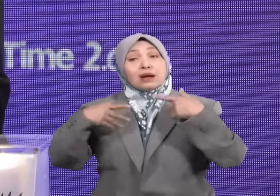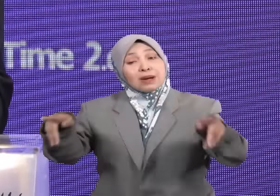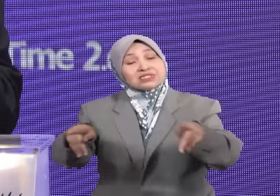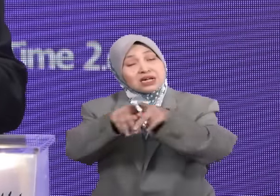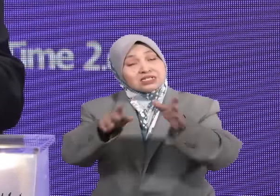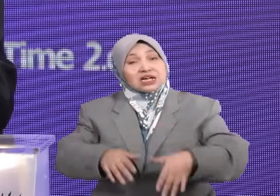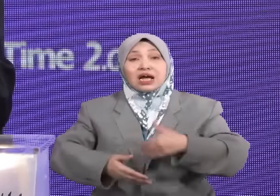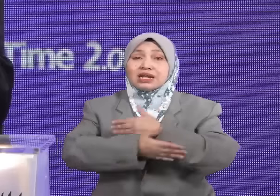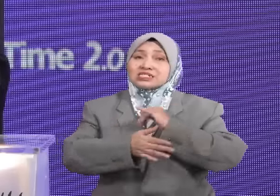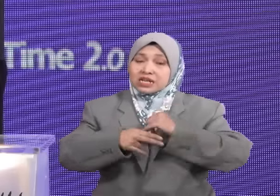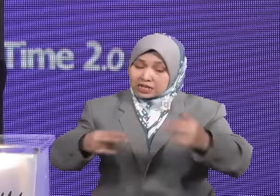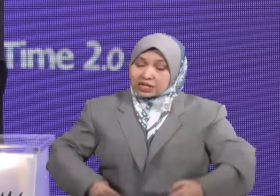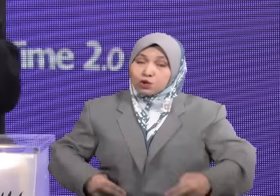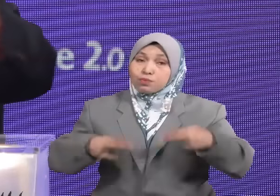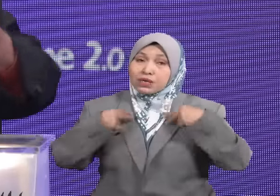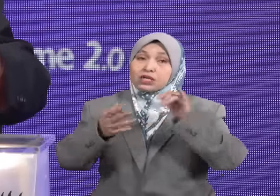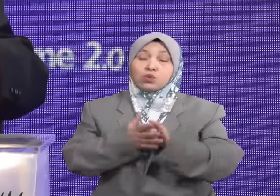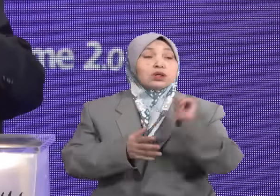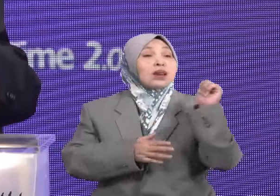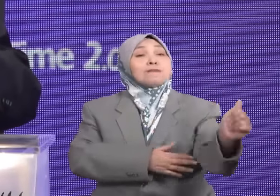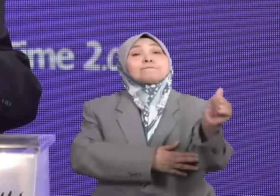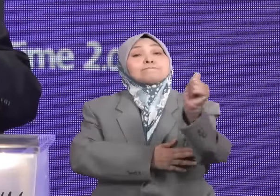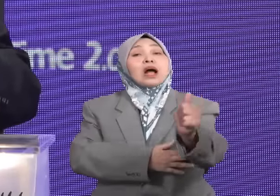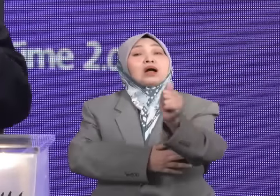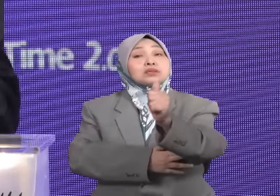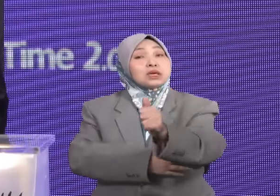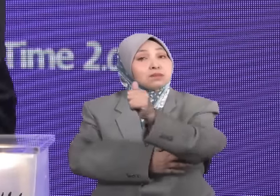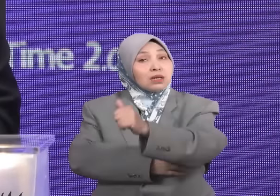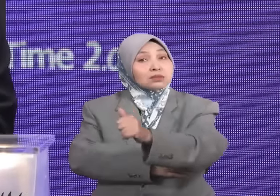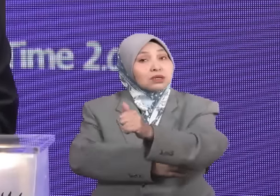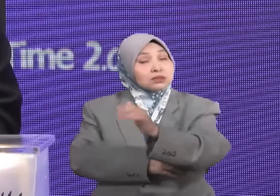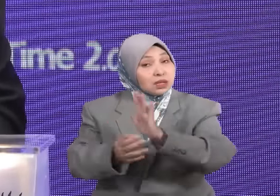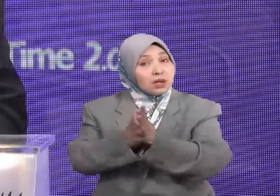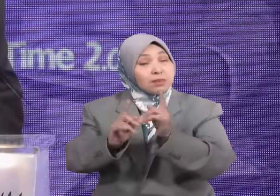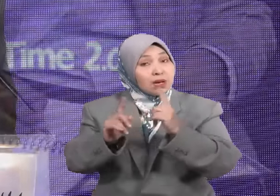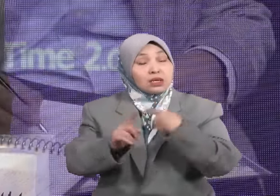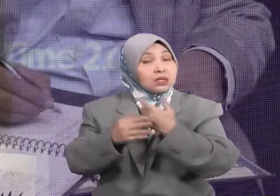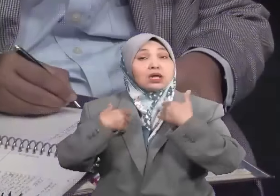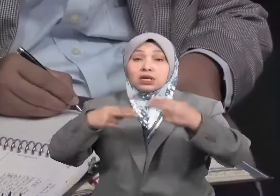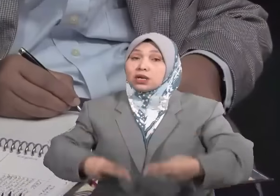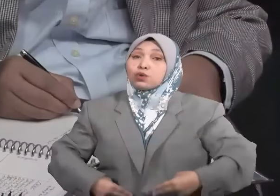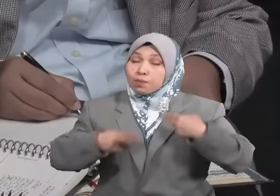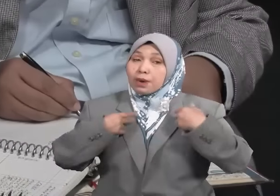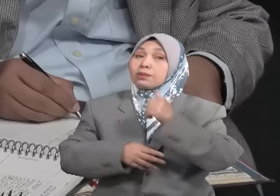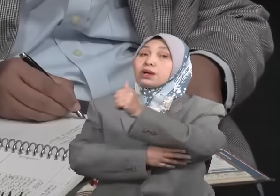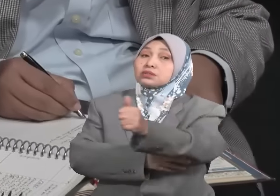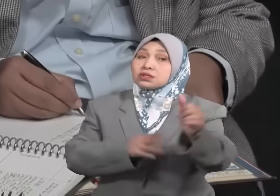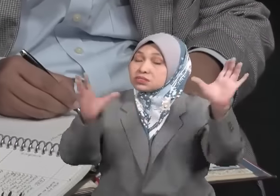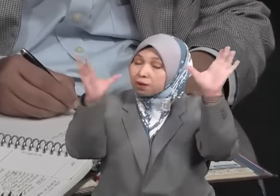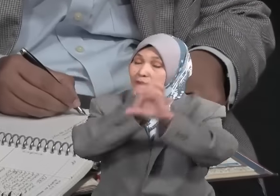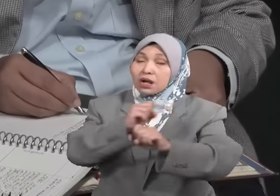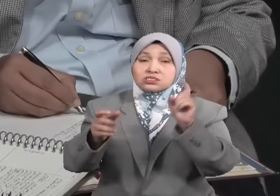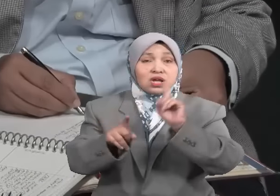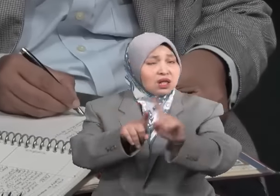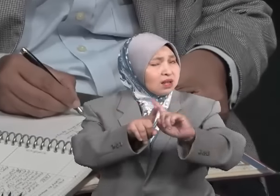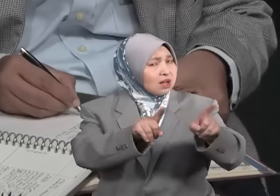saya, anak saya. Kehidupan itu adalah masing-masing. Masing-masing. Jadi apabila kita ada kehidupan masing-masing itu, cabarannya apa